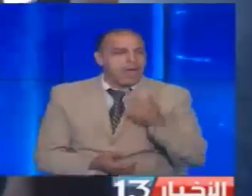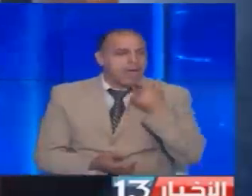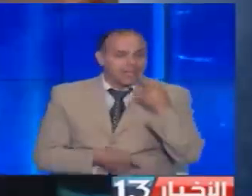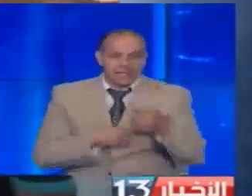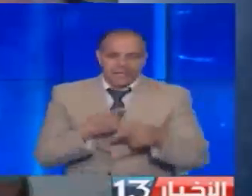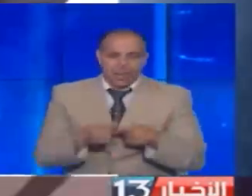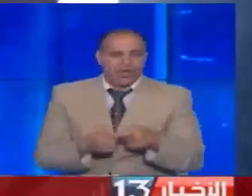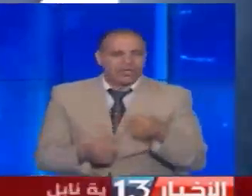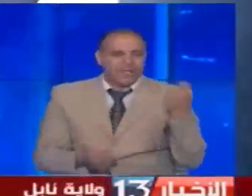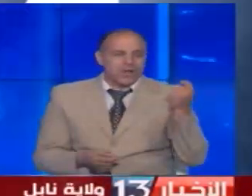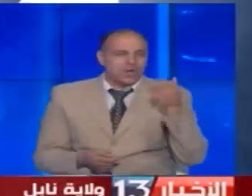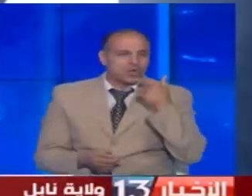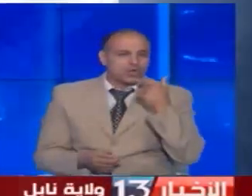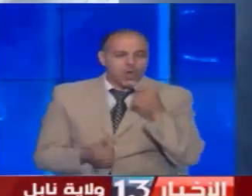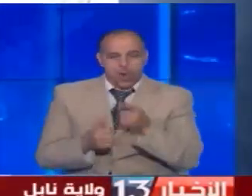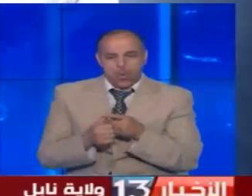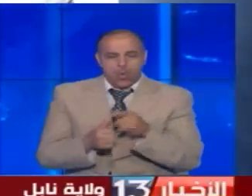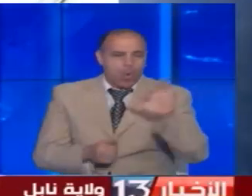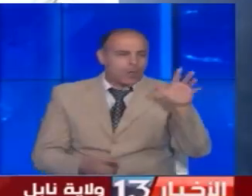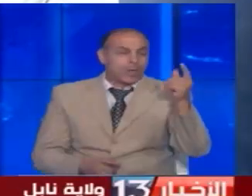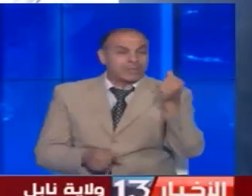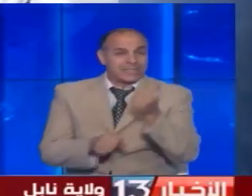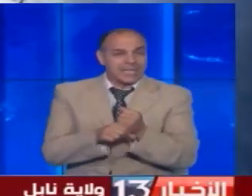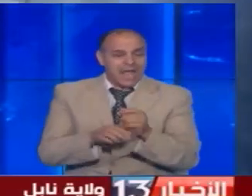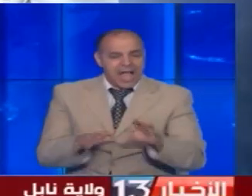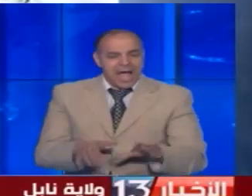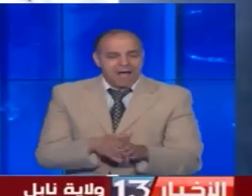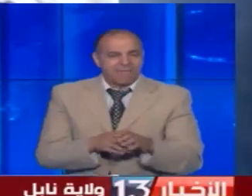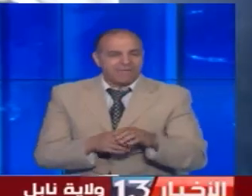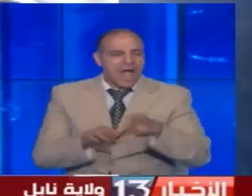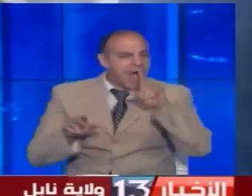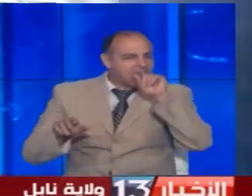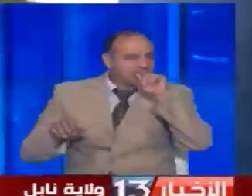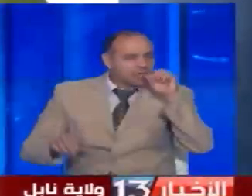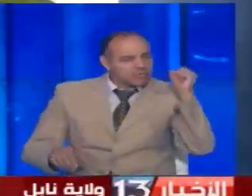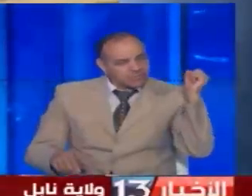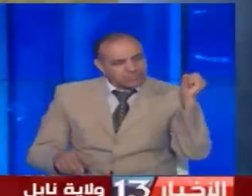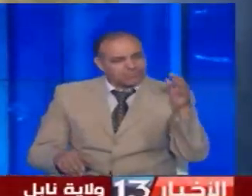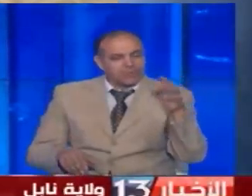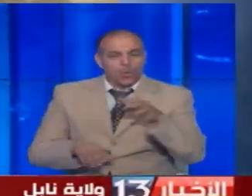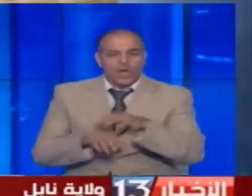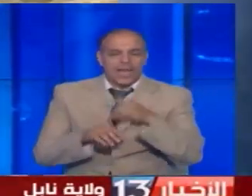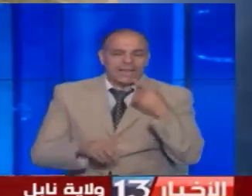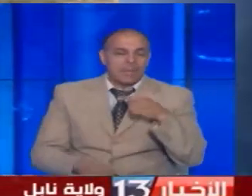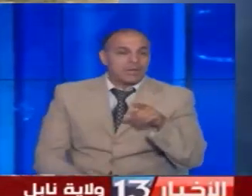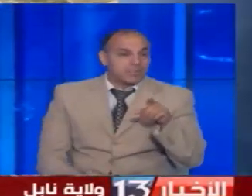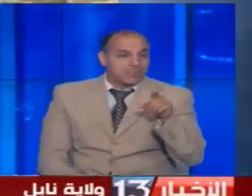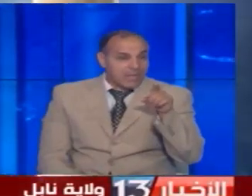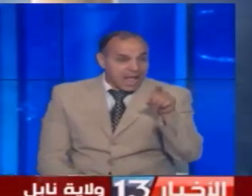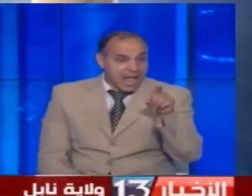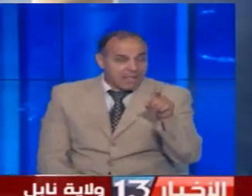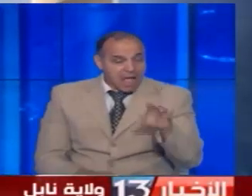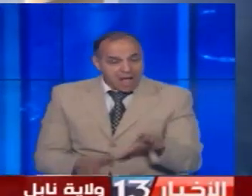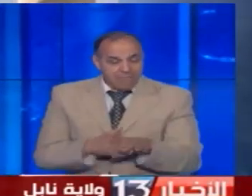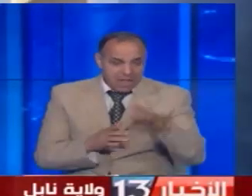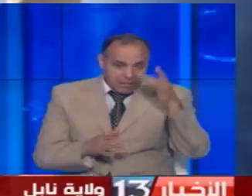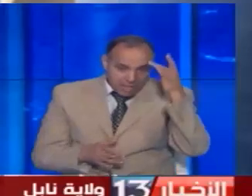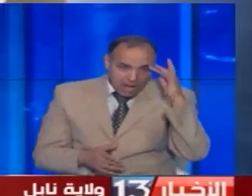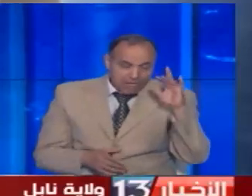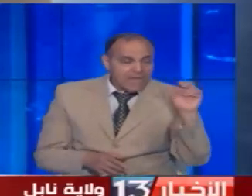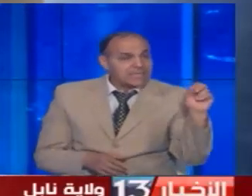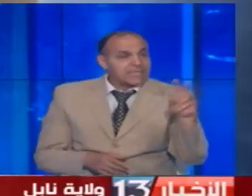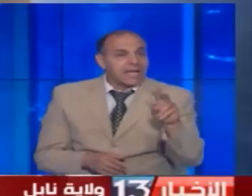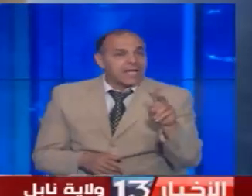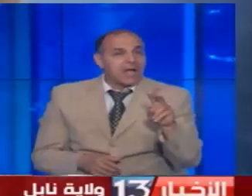فيها فعاليات الدورة 51 لمهرجان الساف بمعتمدية الهوارية من ولاية نابل، تظاهرة ثقافية